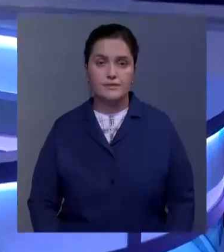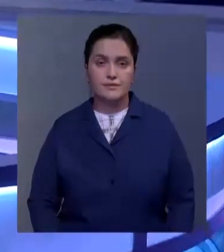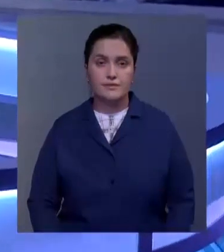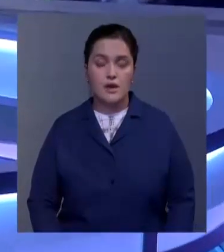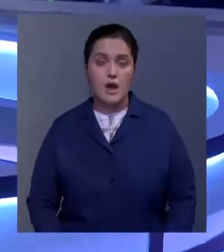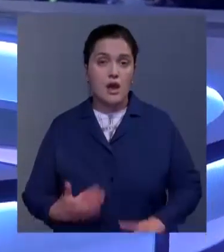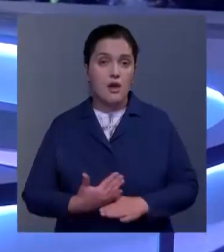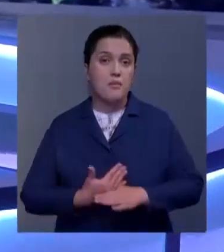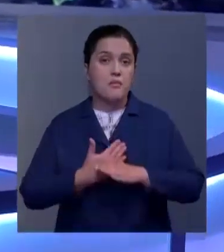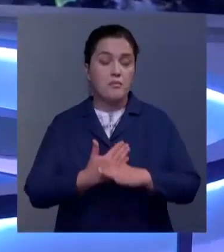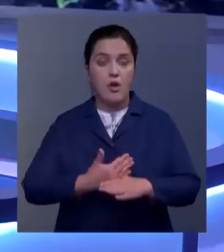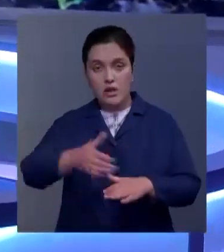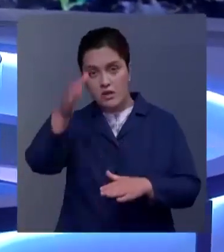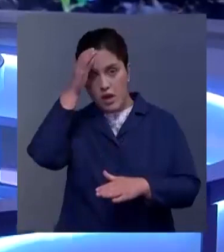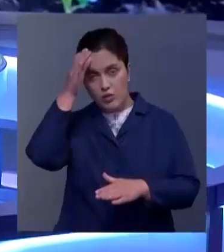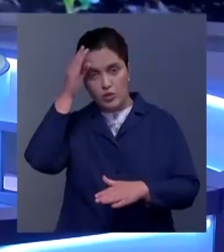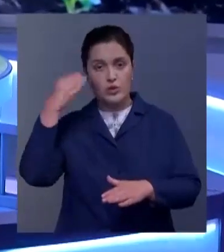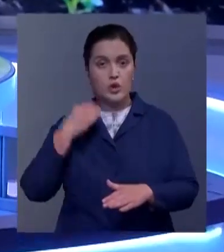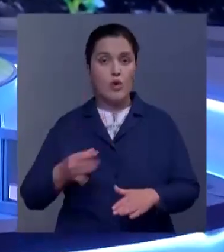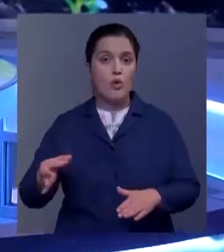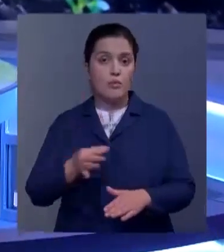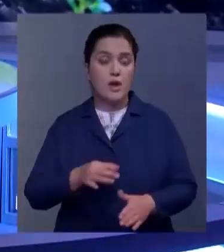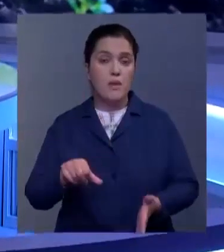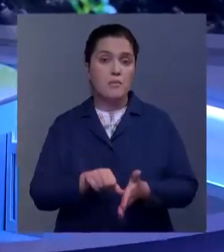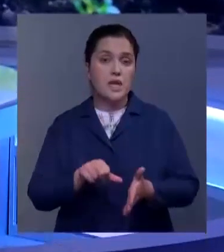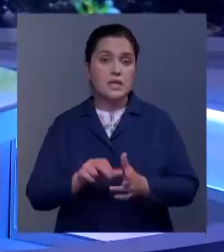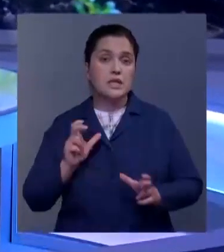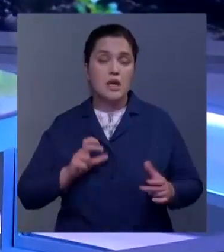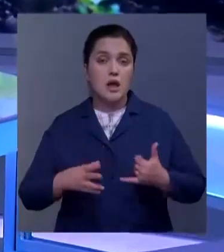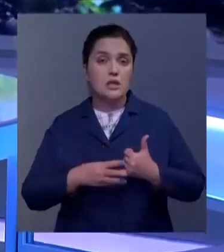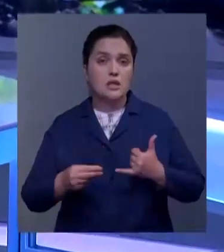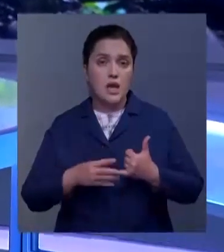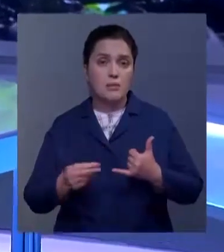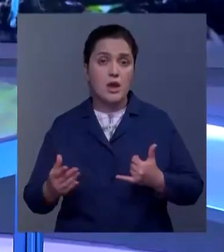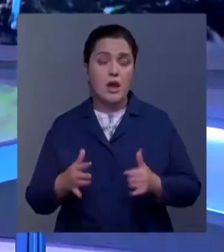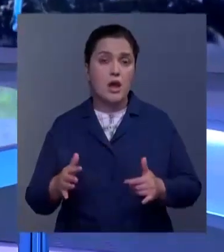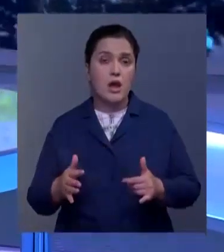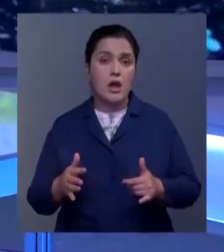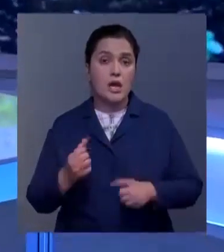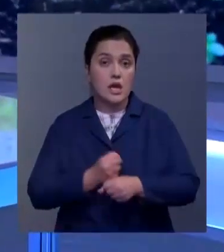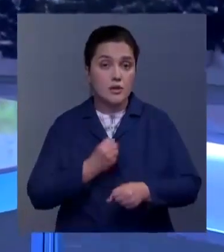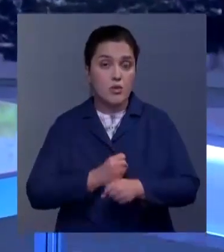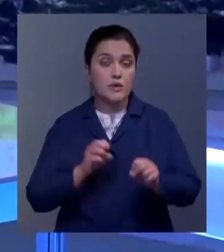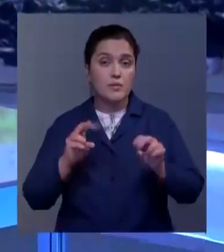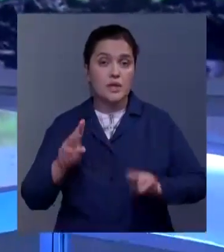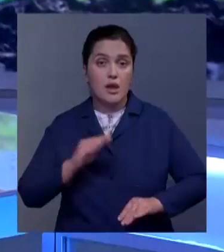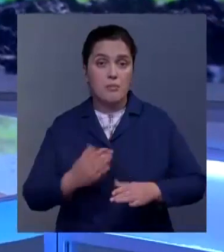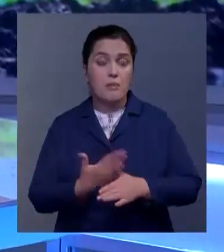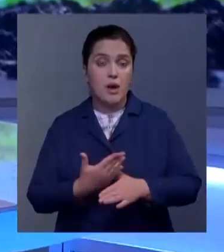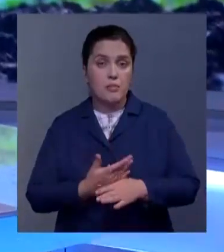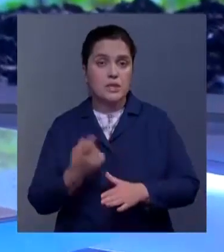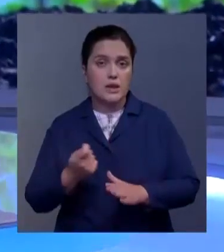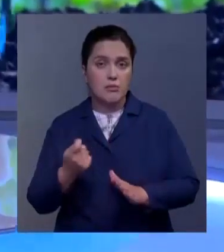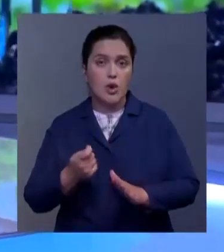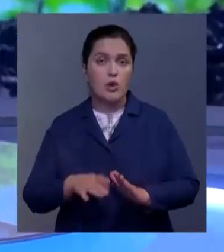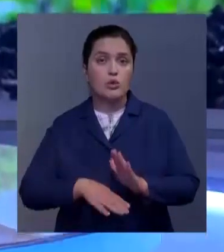Наука пришла на помощь аграриям Туркестанской области. Представители Института почвоведения разработали специальный препарат, который помогает семенам лучше расти